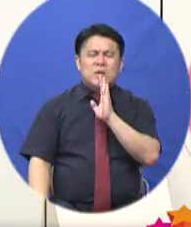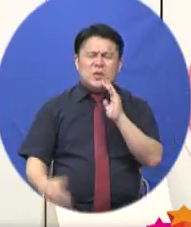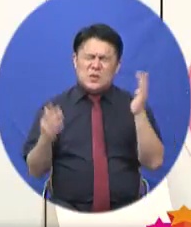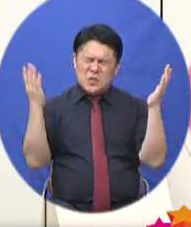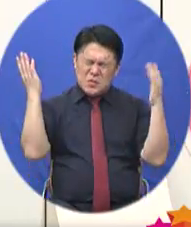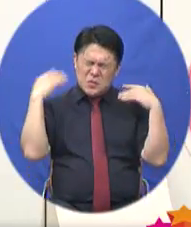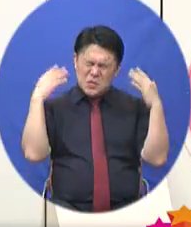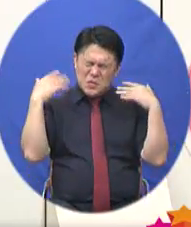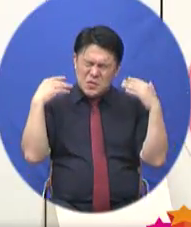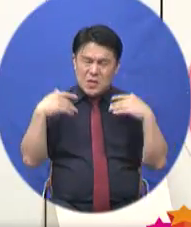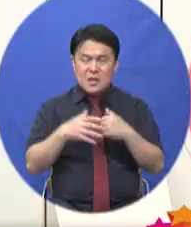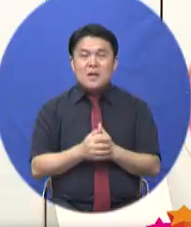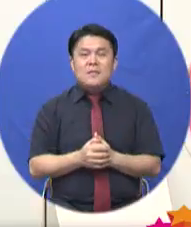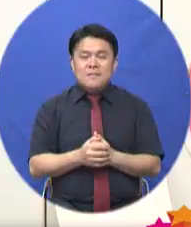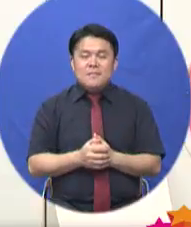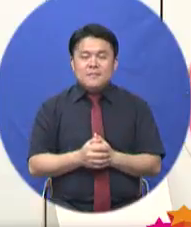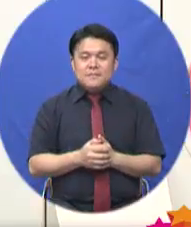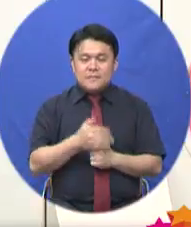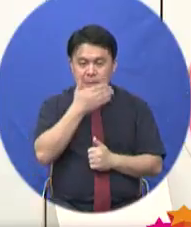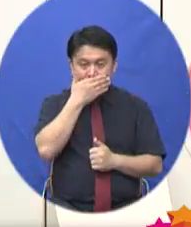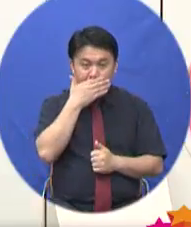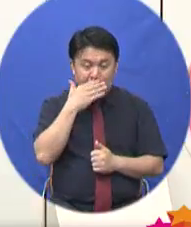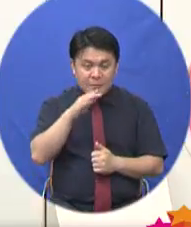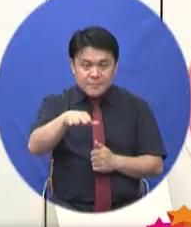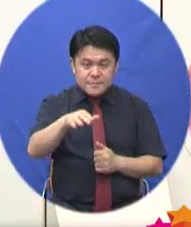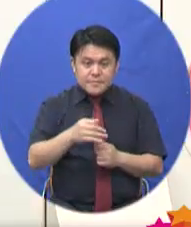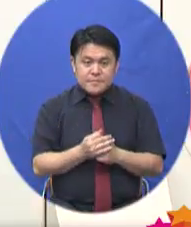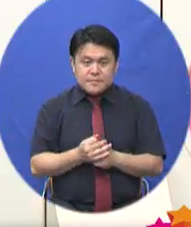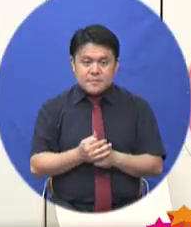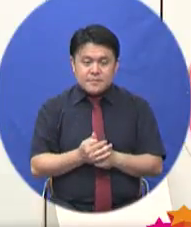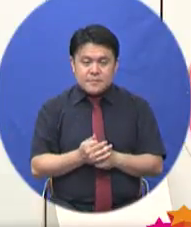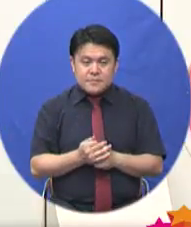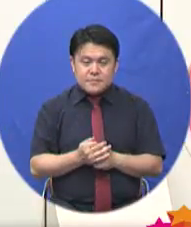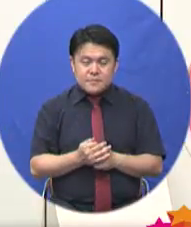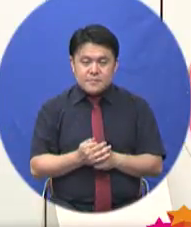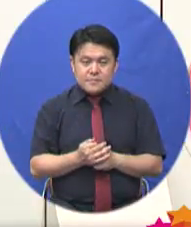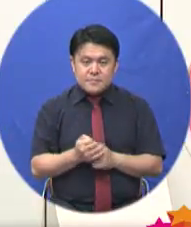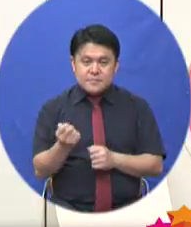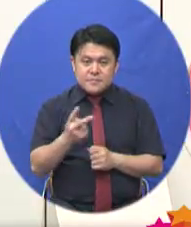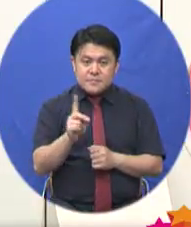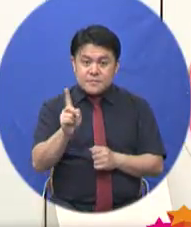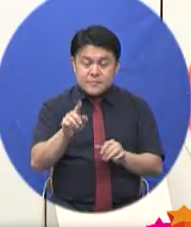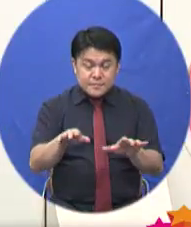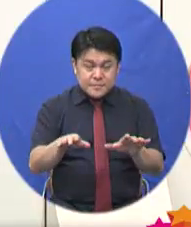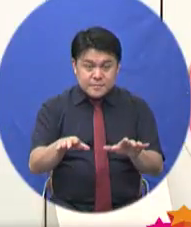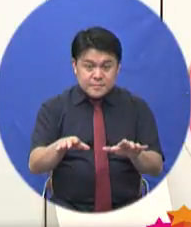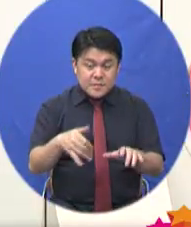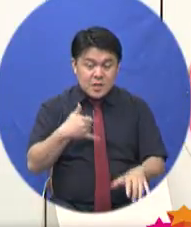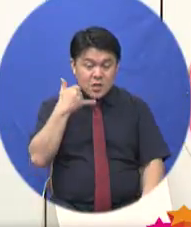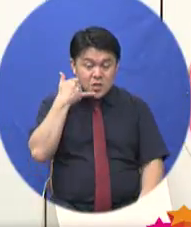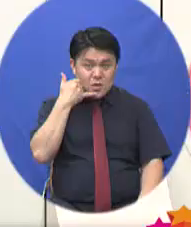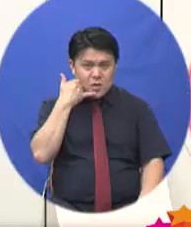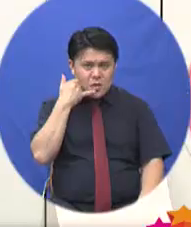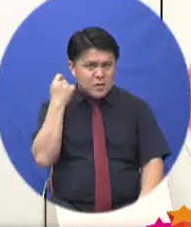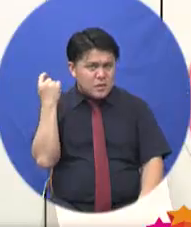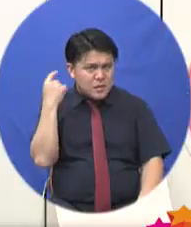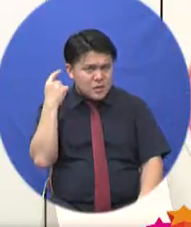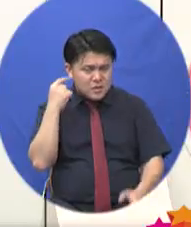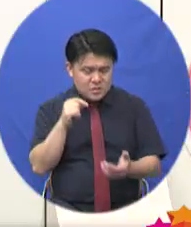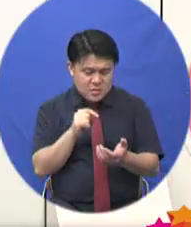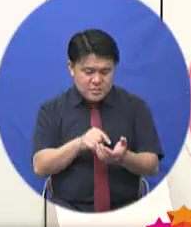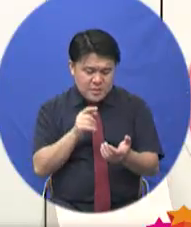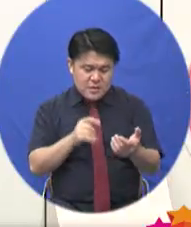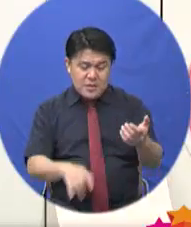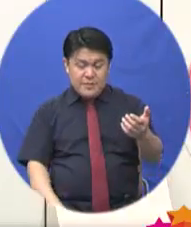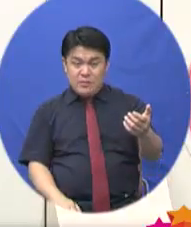덥습니다. 네, 네. 그리고 변년이 어머니. 예. 지금 전화기가 스피커폰으로